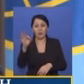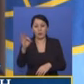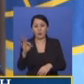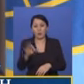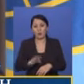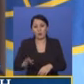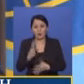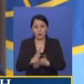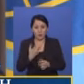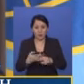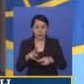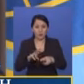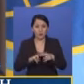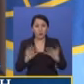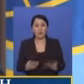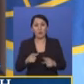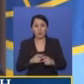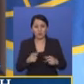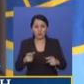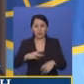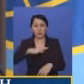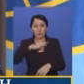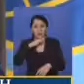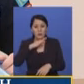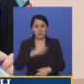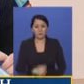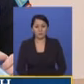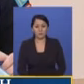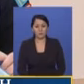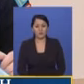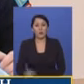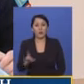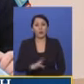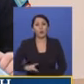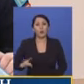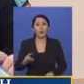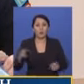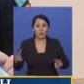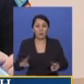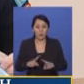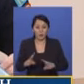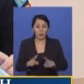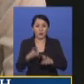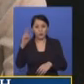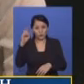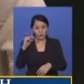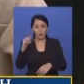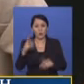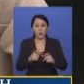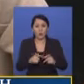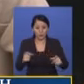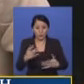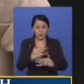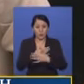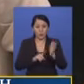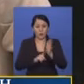облыста орналасқан. Сондықтан да тұрғындарды өте сақ болуға шақырамыз. Өңірде қызыл жалын салдарынан да құрбан болғандар саны артуда. Мәселен,